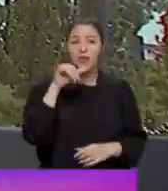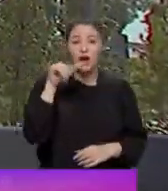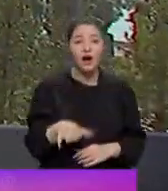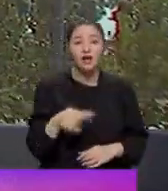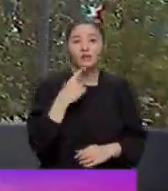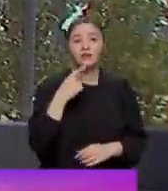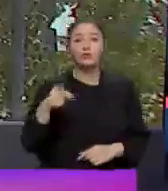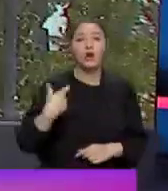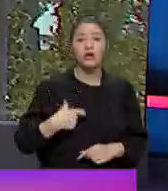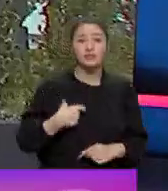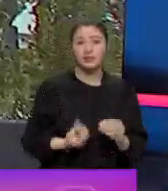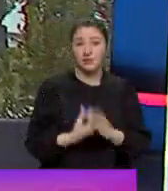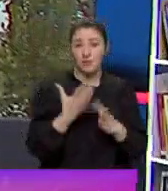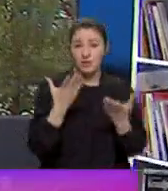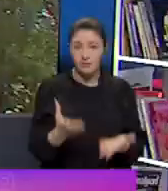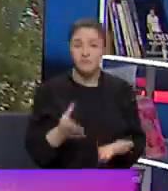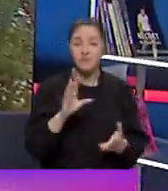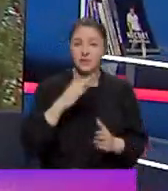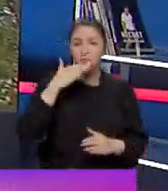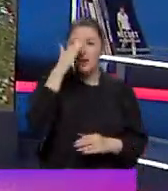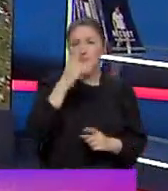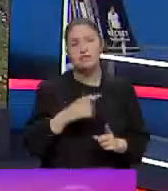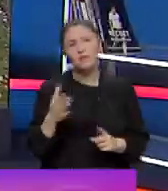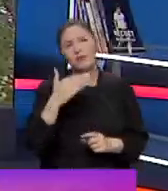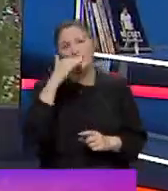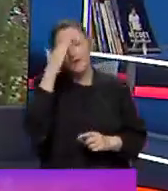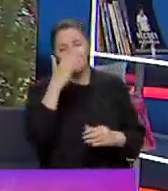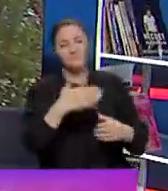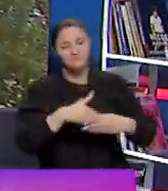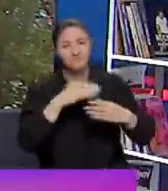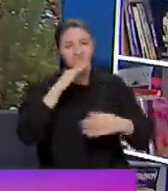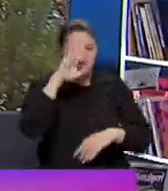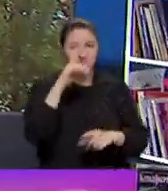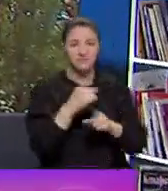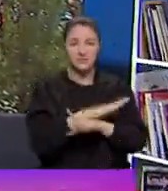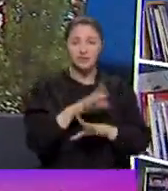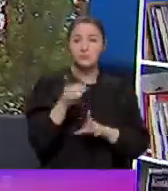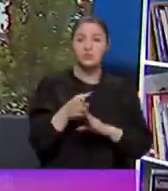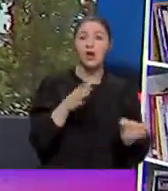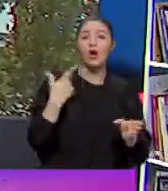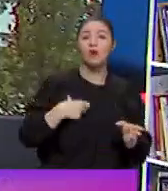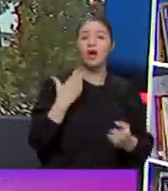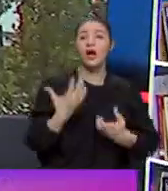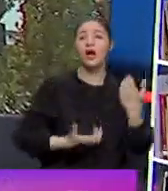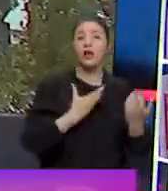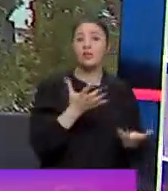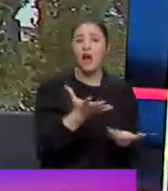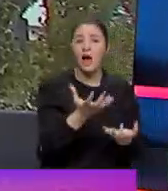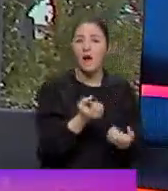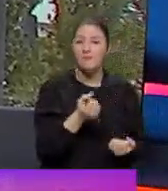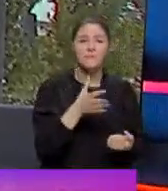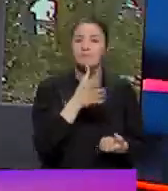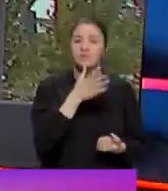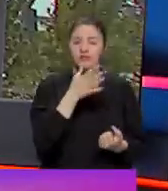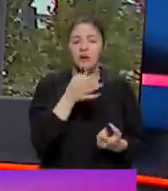hakkı dediğimiz bu özel sabahta, bayramda bir taraftan bayramlaşırken, bir taraftan özel kaynaklarımızdan aldığımız bilgileri